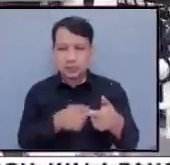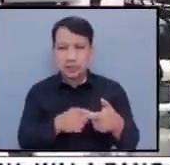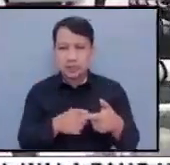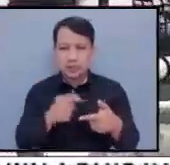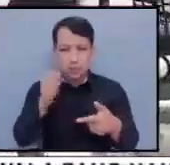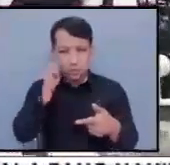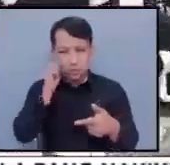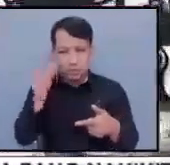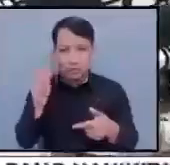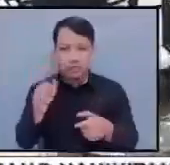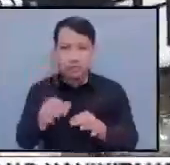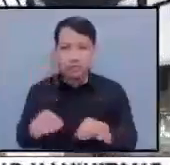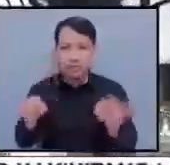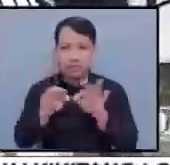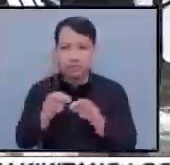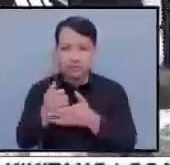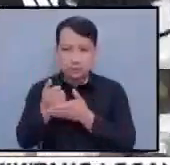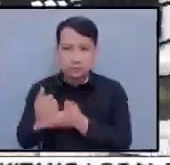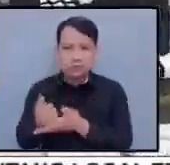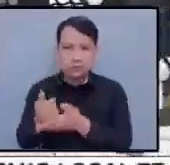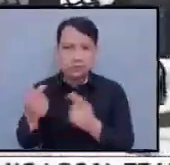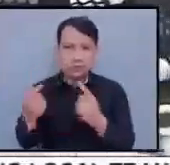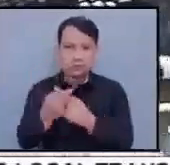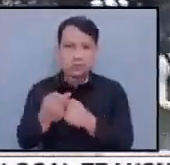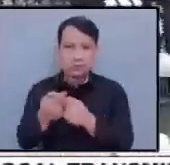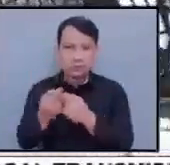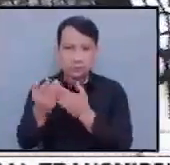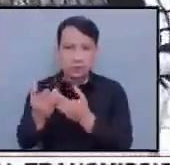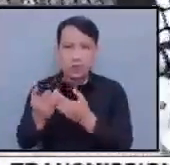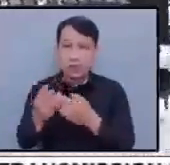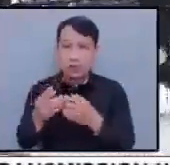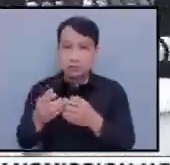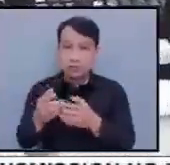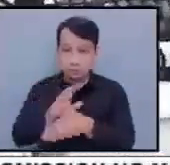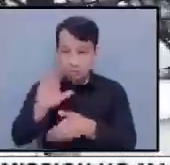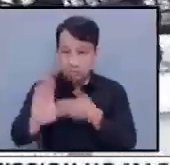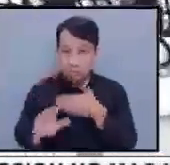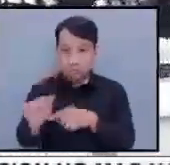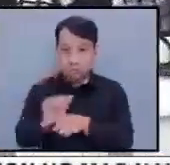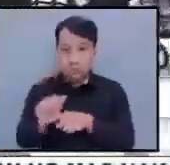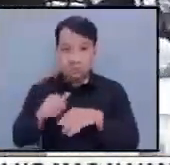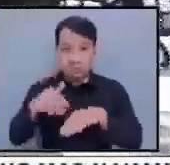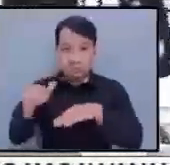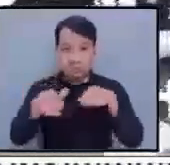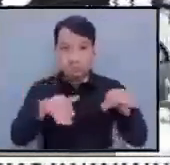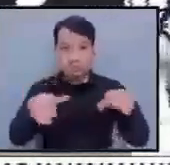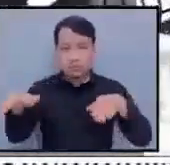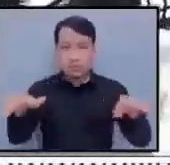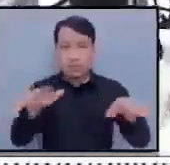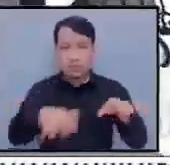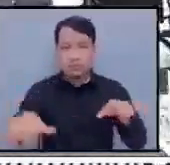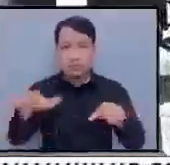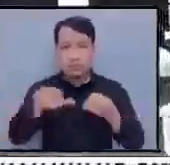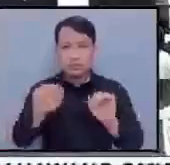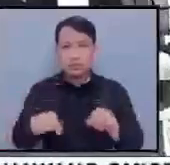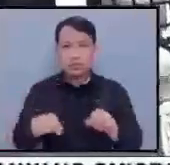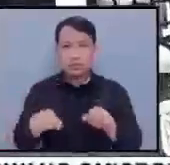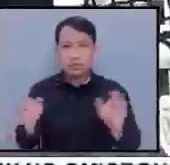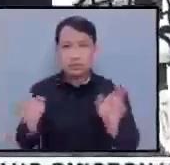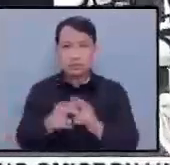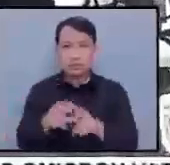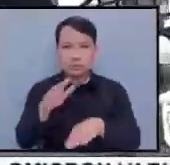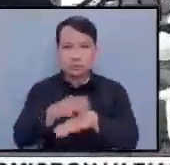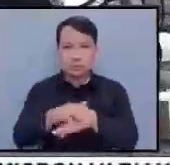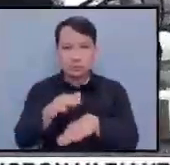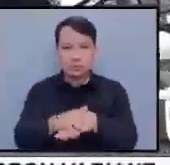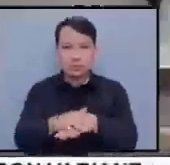oras na makumpleto nila ang kanilang training, ide-deploy sila sa iba't ibang parte ng bansa, kabilang na sa mga units na nagbabantay sa